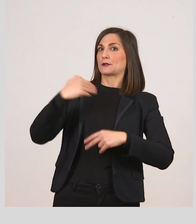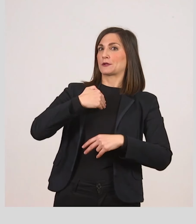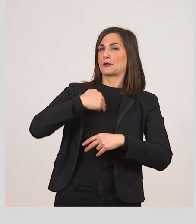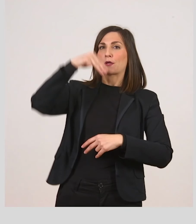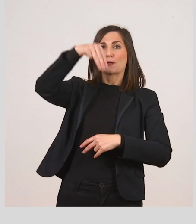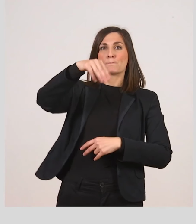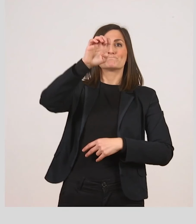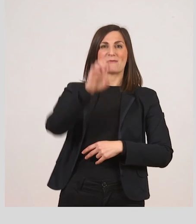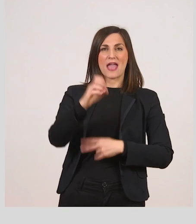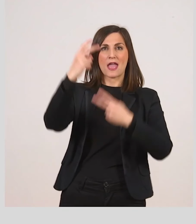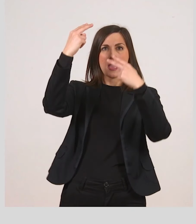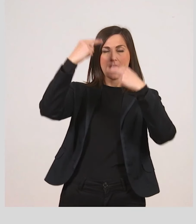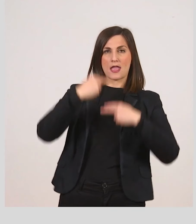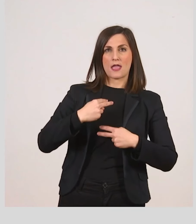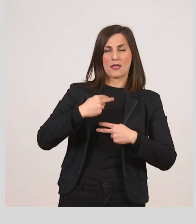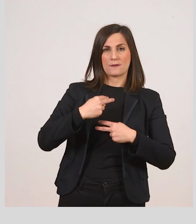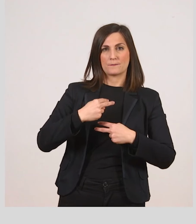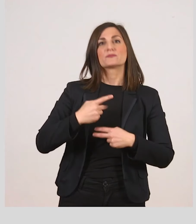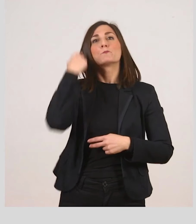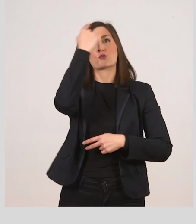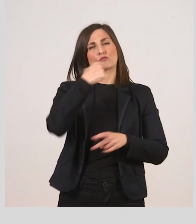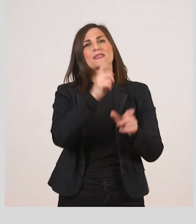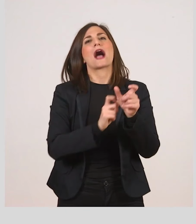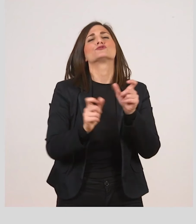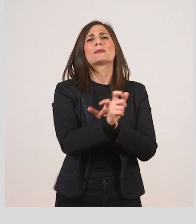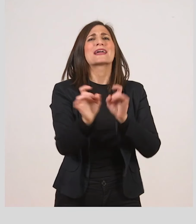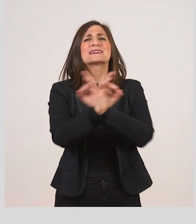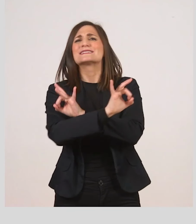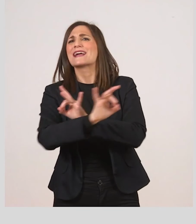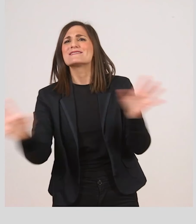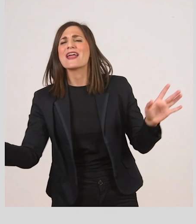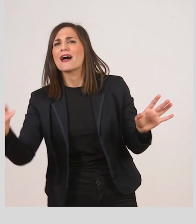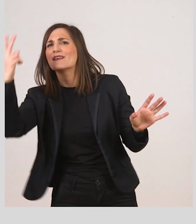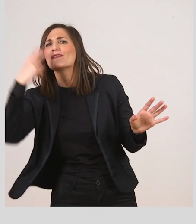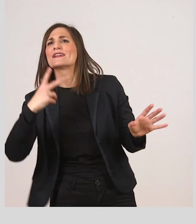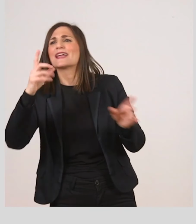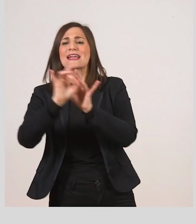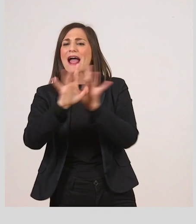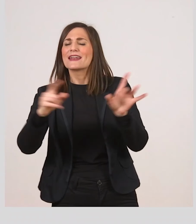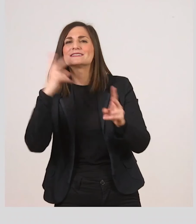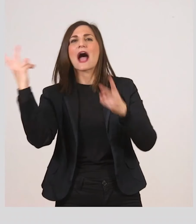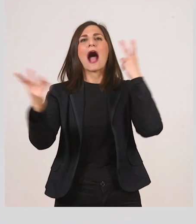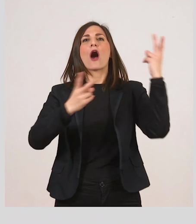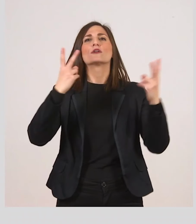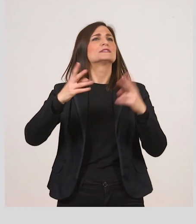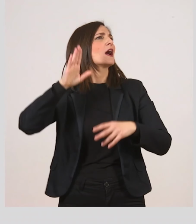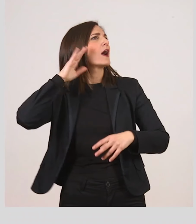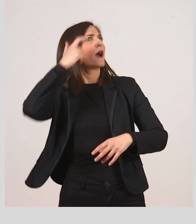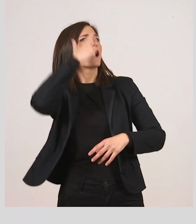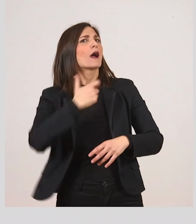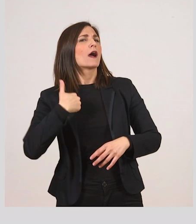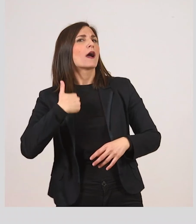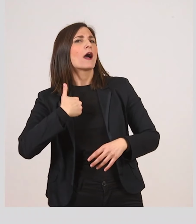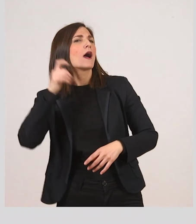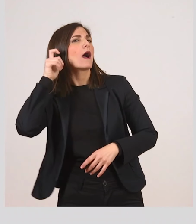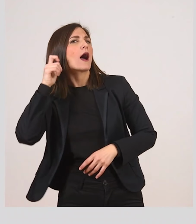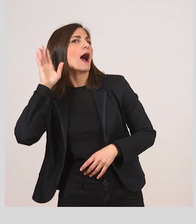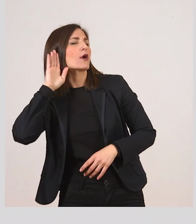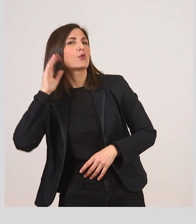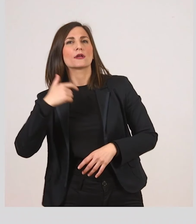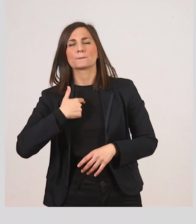Έπρεπε να με βλέπατε. Πολύ ωραία. Προσωπική. Το κανένας? Αόριστη. Να με ακούει δίπλα σε ρήμα. Ωραία.